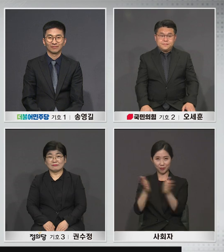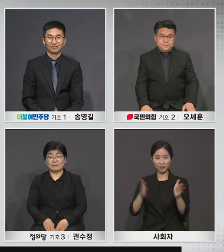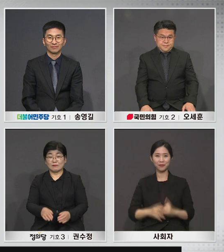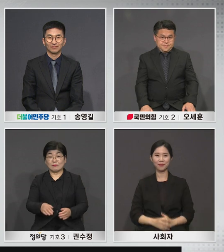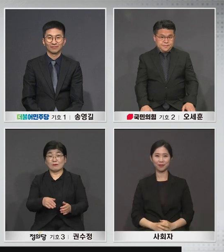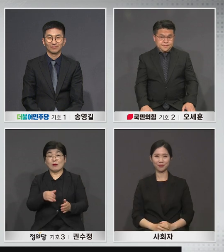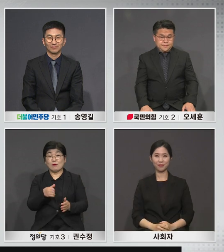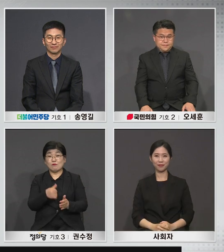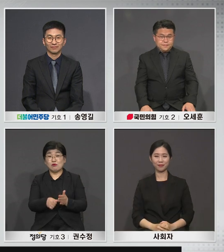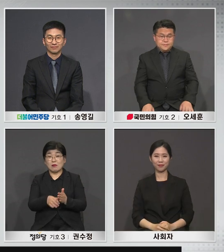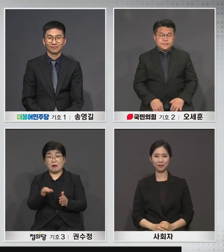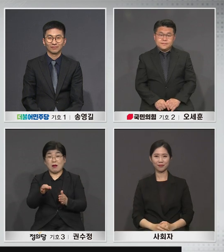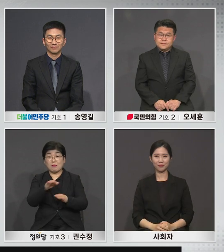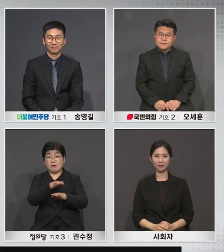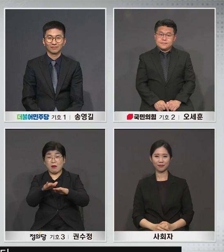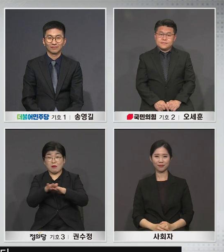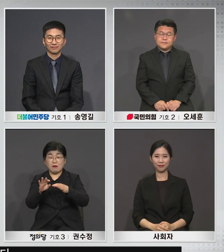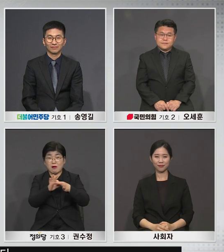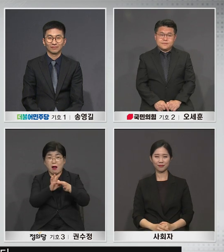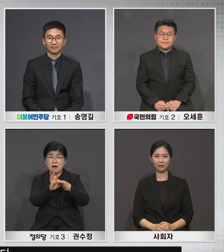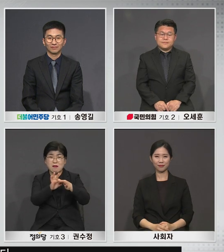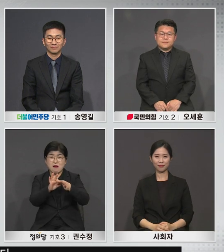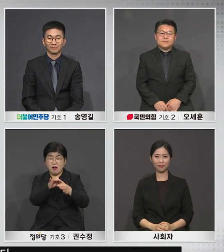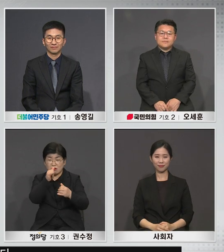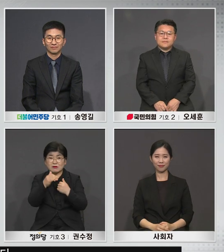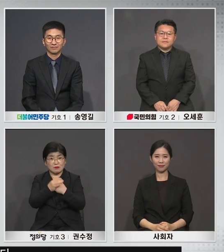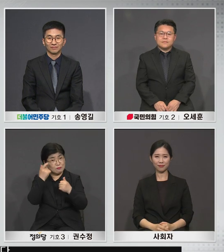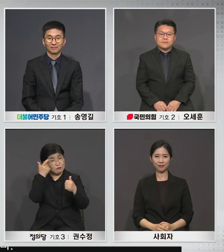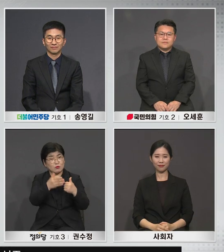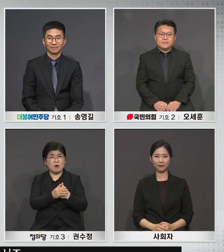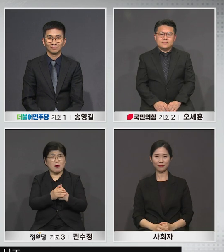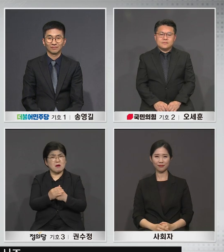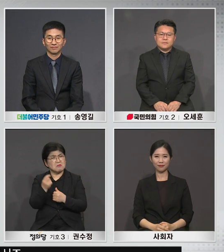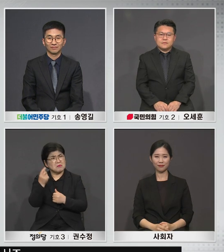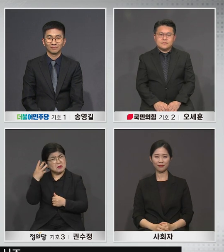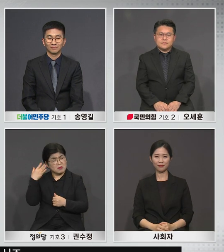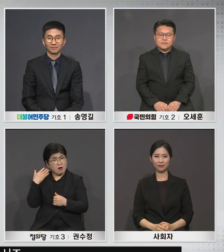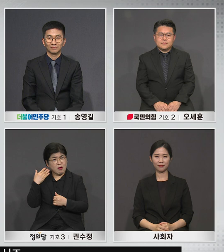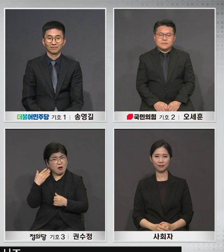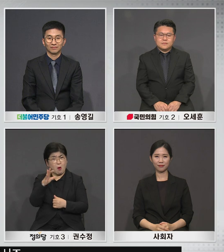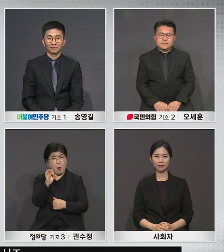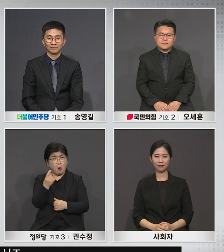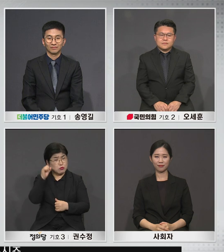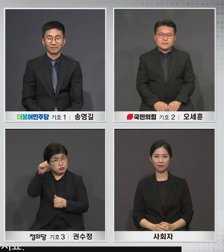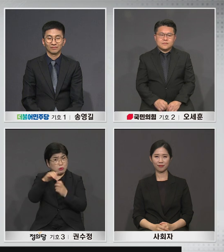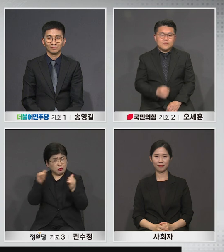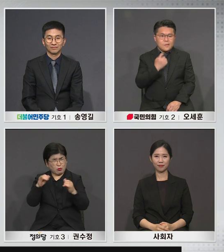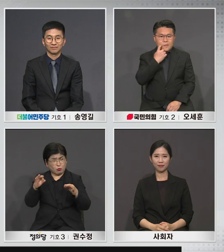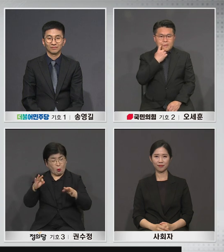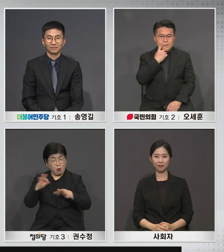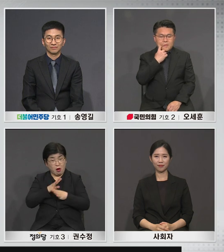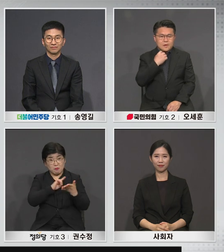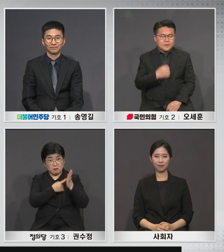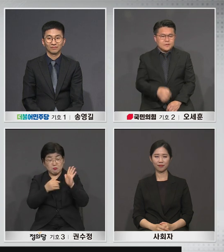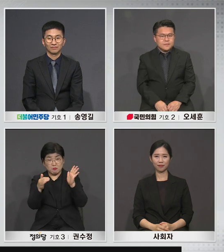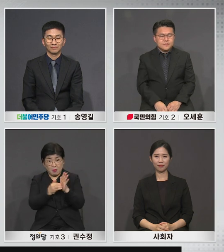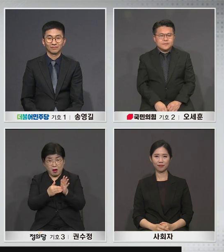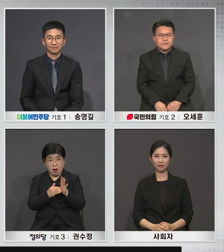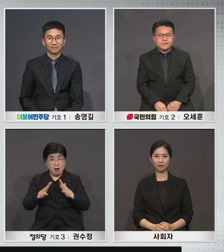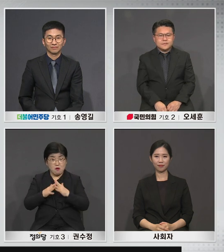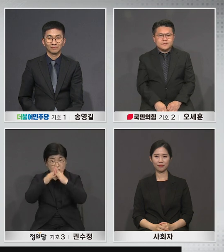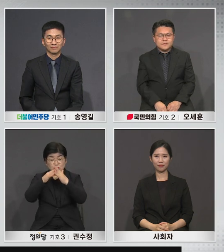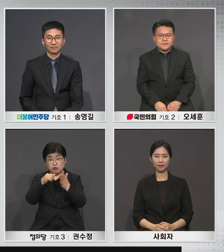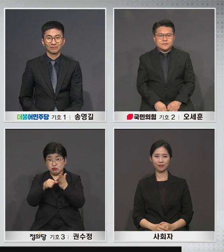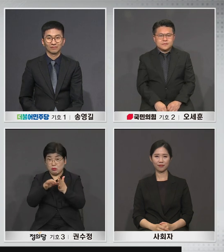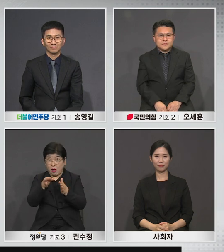물가대책과 연동되기 때문에 계속 말씀을 드립니다. 며칠 전 오세훈 시장께서 깜짝 놀란 말씀을 하셨고요. 건설 자재 가격이 올랐으니까